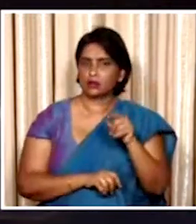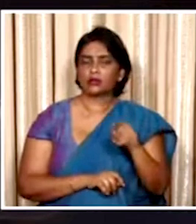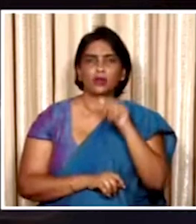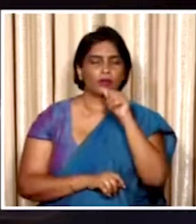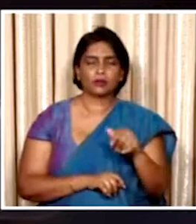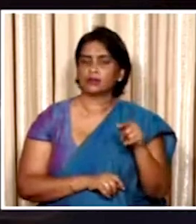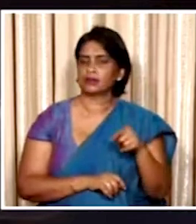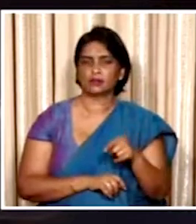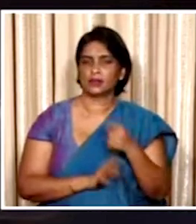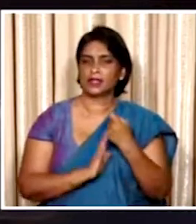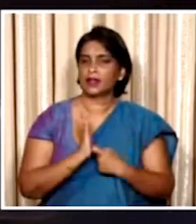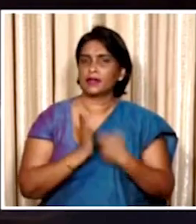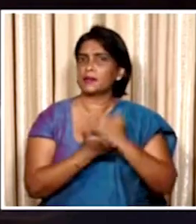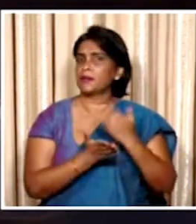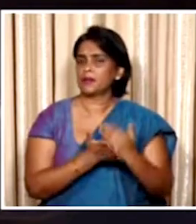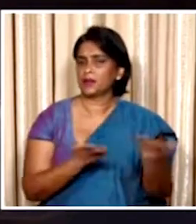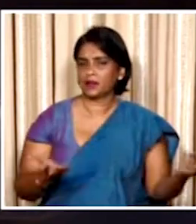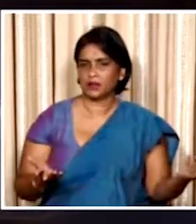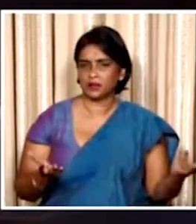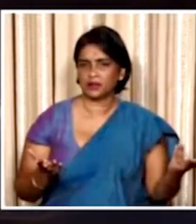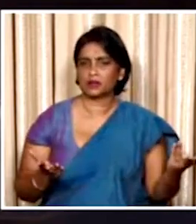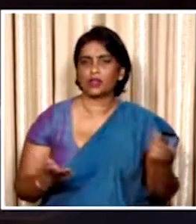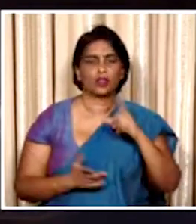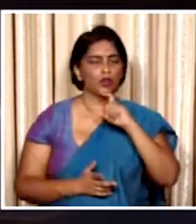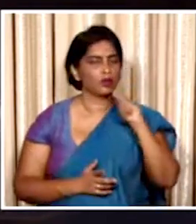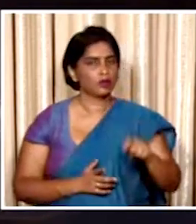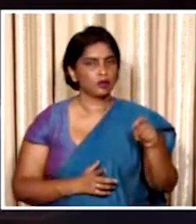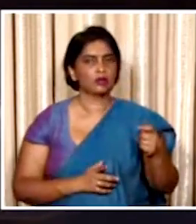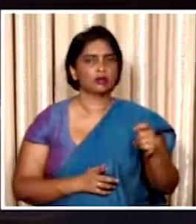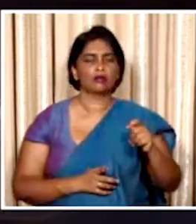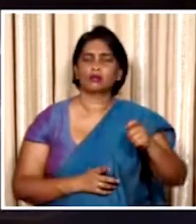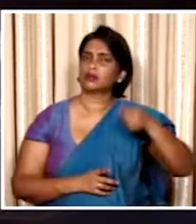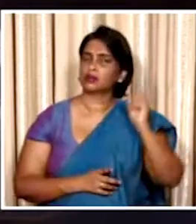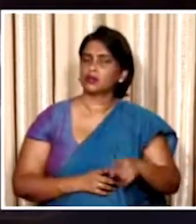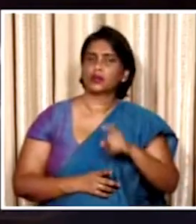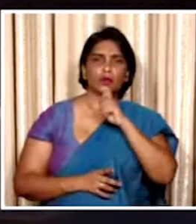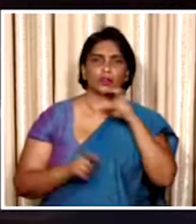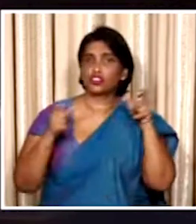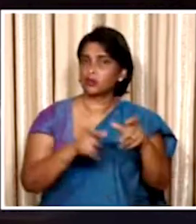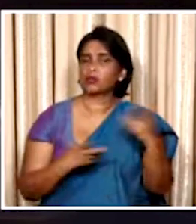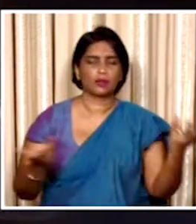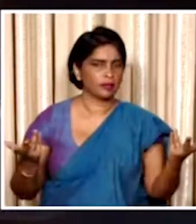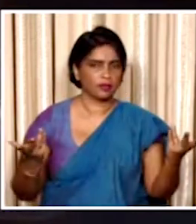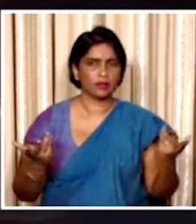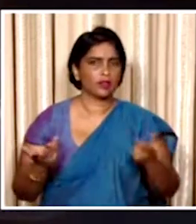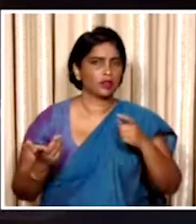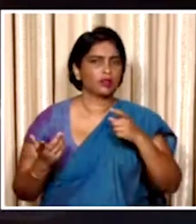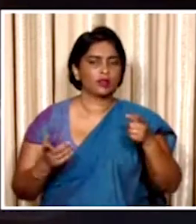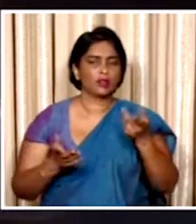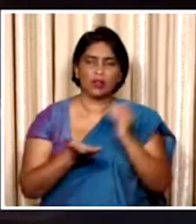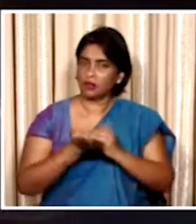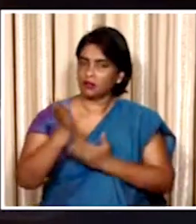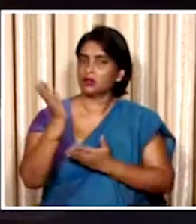කිසිදු නෛතික බාධාවක් නැහැ. ශ්‍රේෂ්ඨාධිකරණයෙන් අතුරු නියෝගයක් දීලා නැහැ. ඒතර අභියාචන ඇපීල්